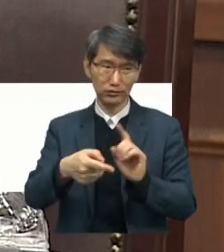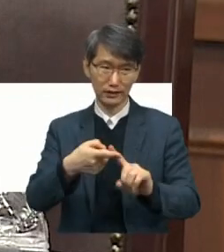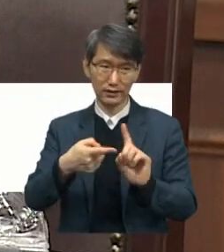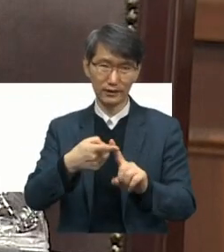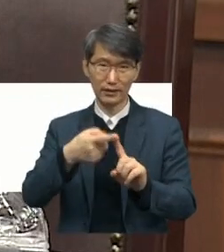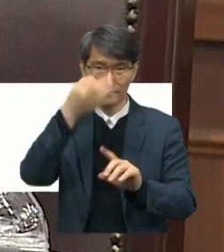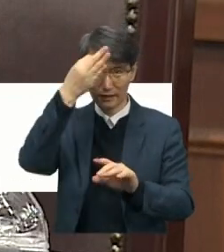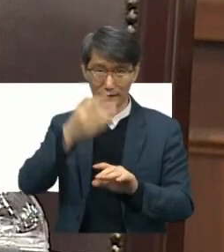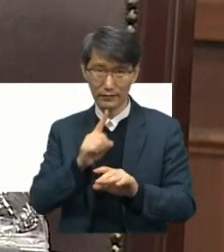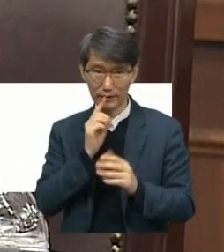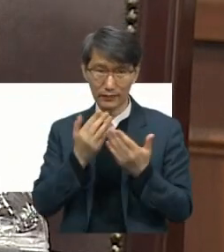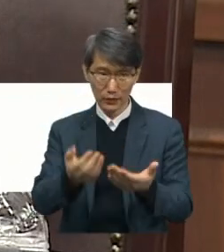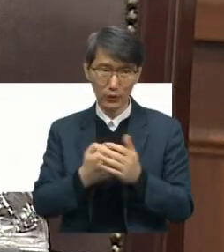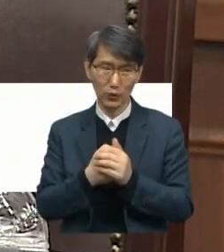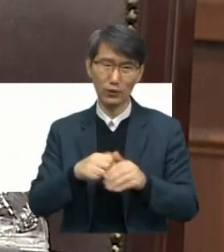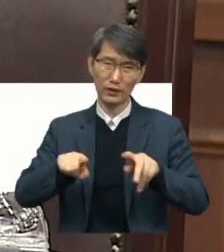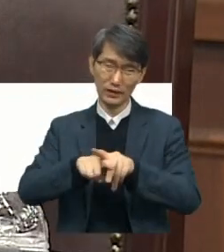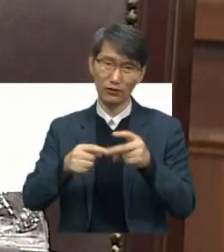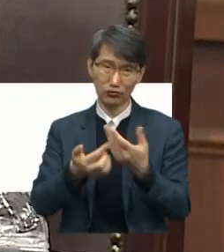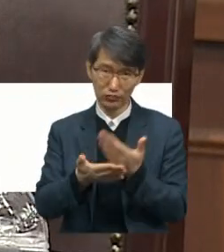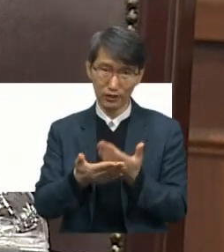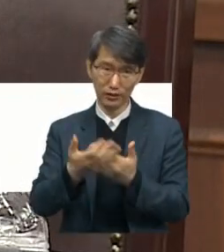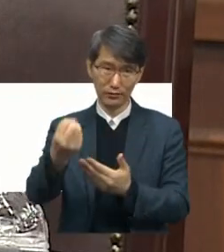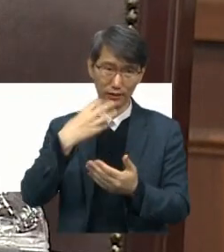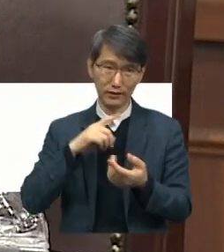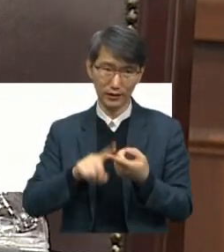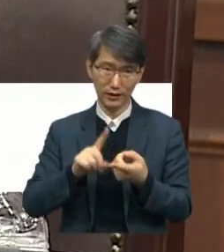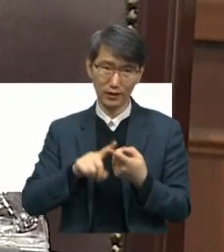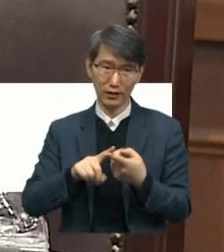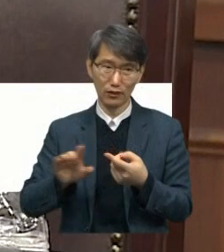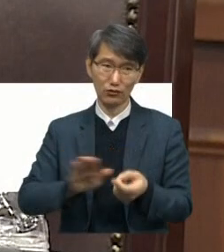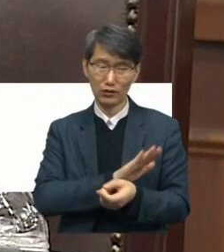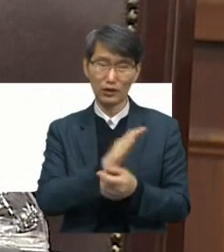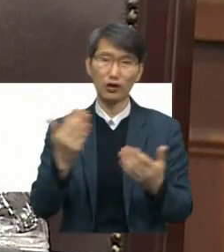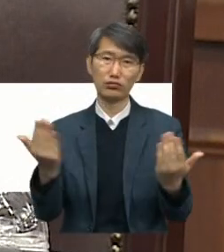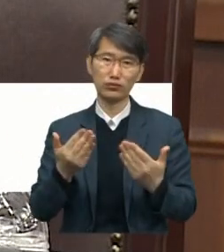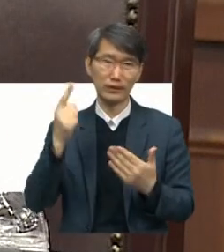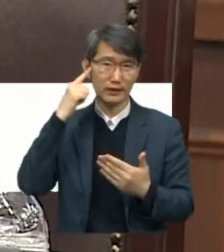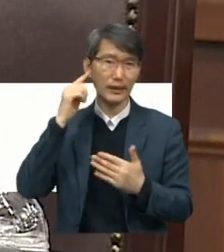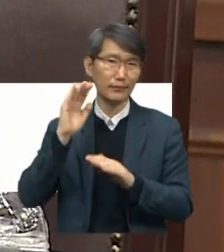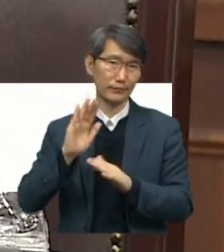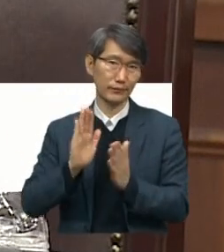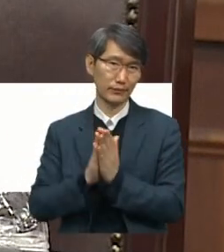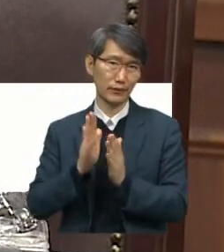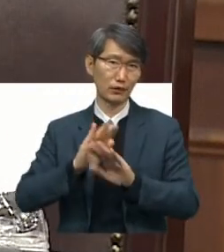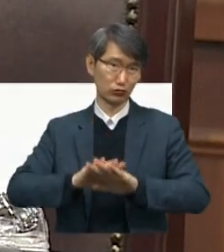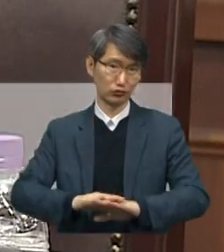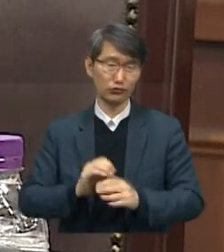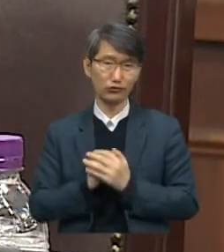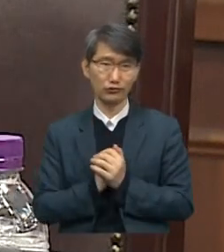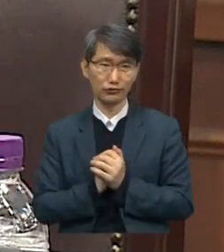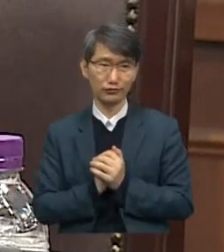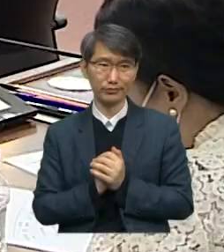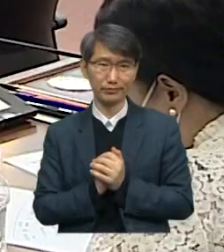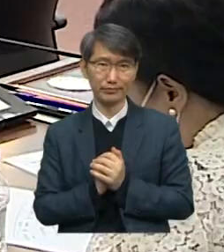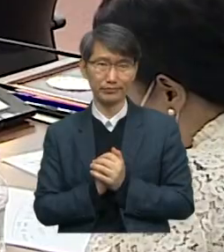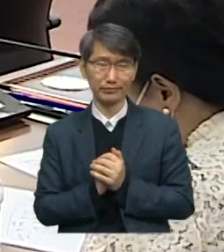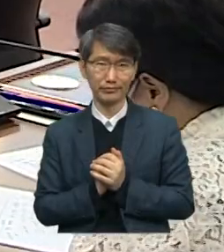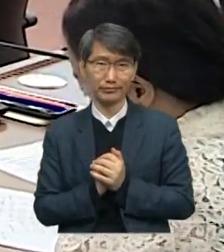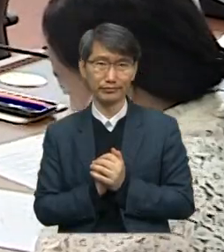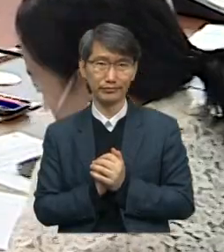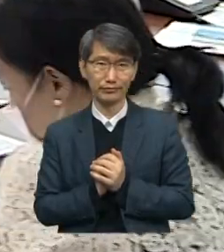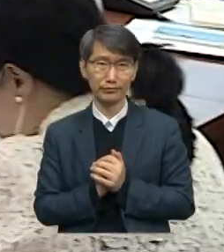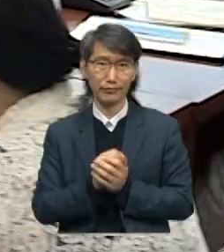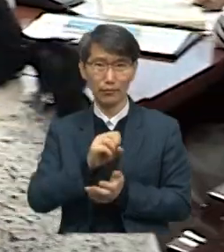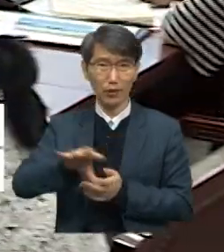양해 말씀드리고 말씀하신 거에 대해서 잘 우리가 업무에 참고를 해서 열심히